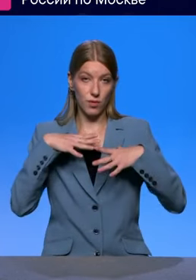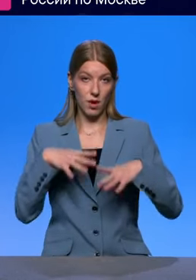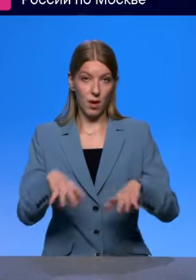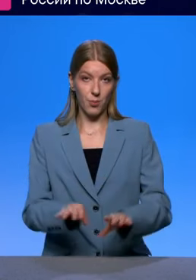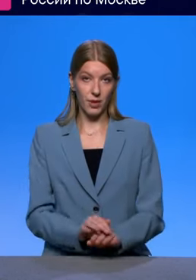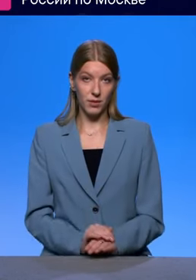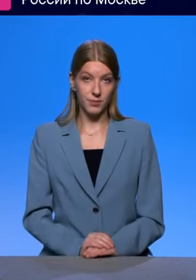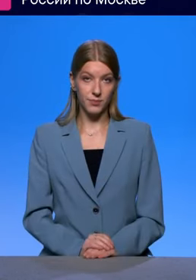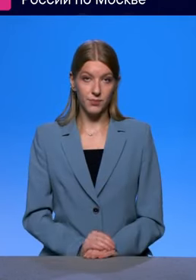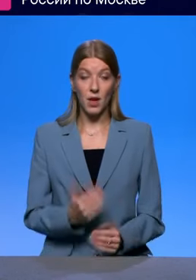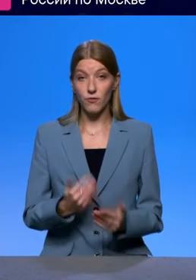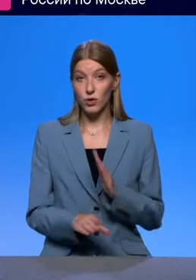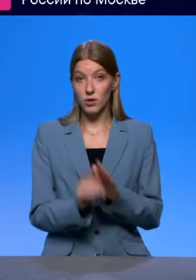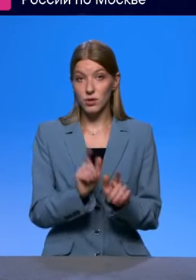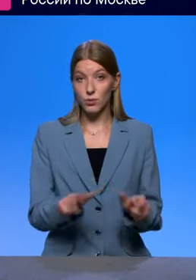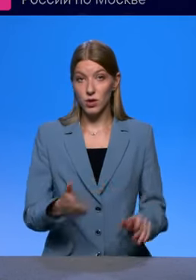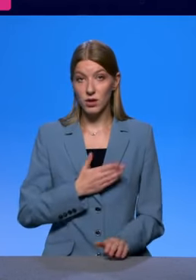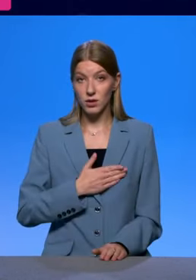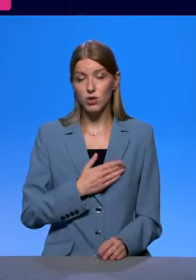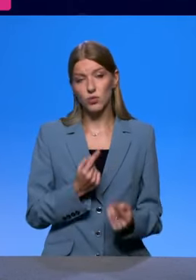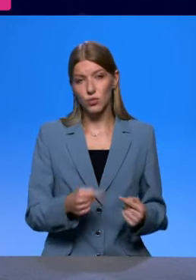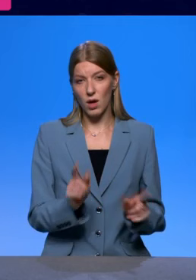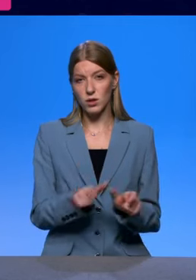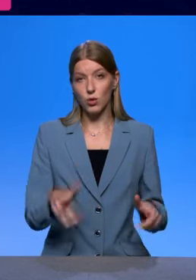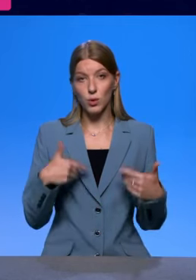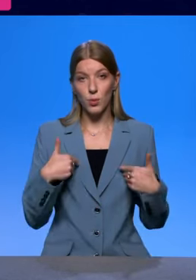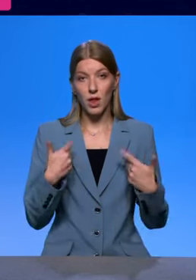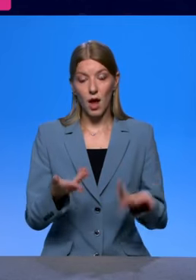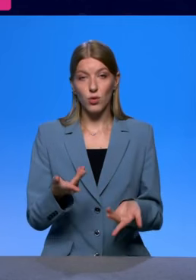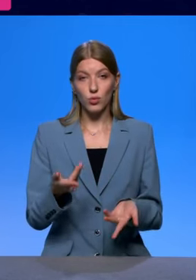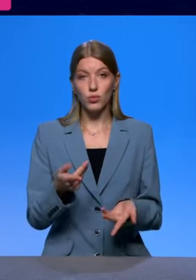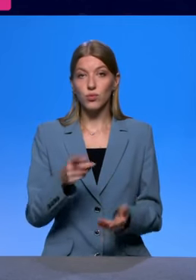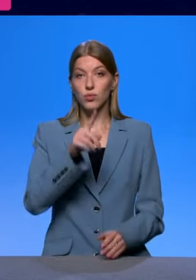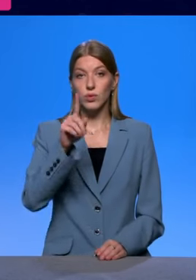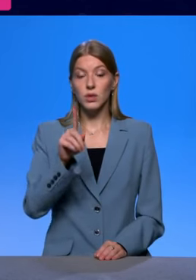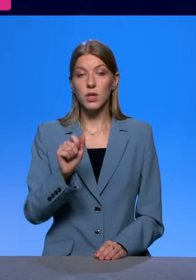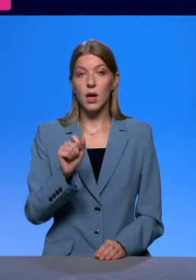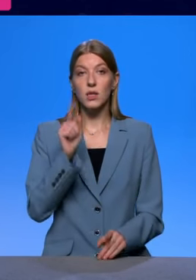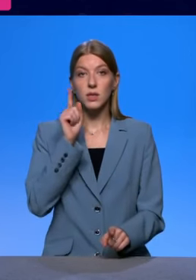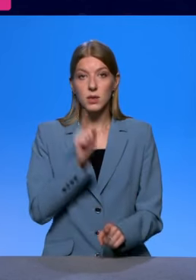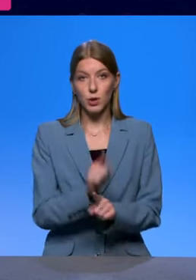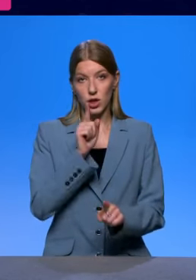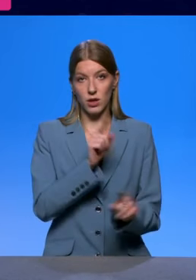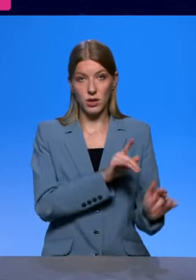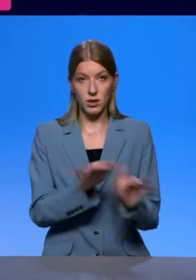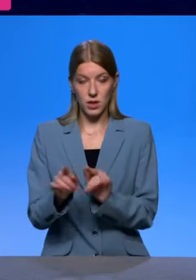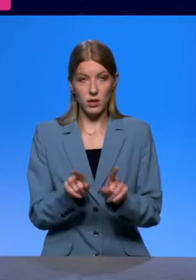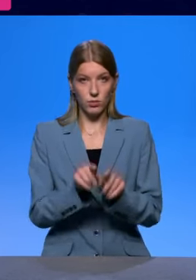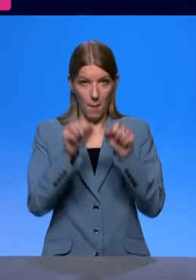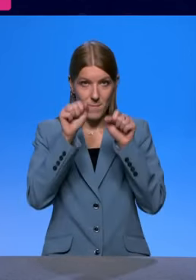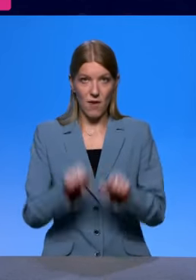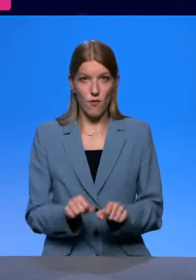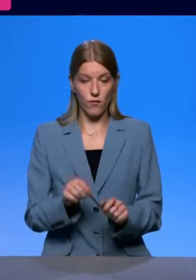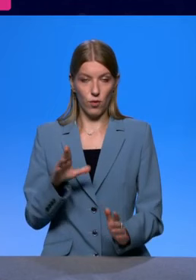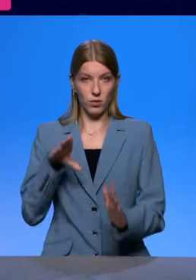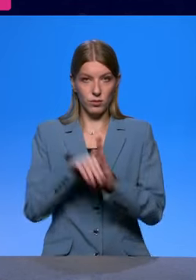знаете, депутаты наши время от времени, ну, разные люди предлагают, выступают с инициативой запретить деятельность, такой правовой завес поставить. А я вот